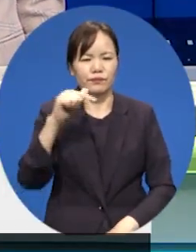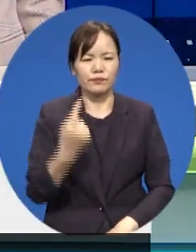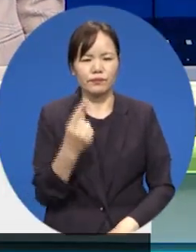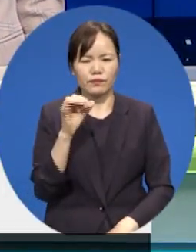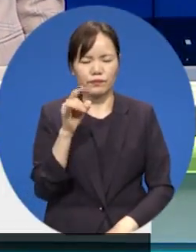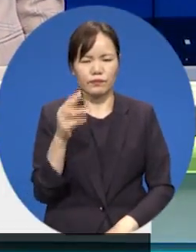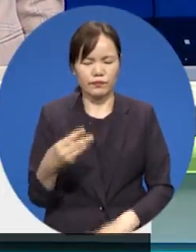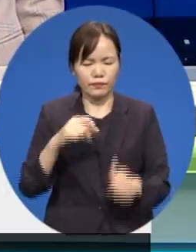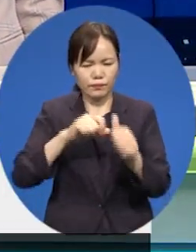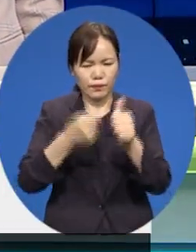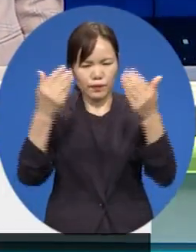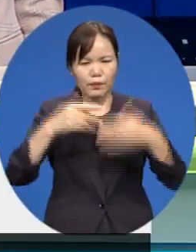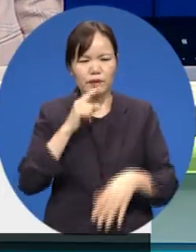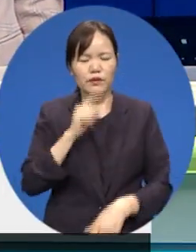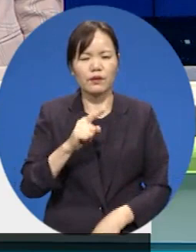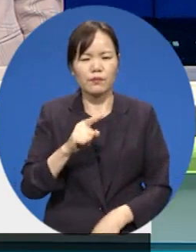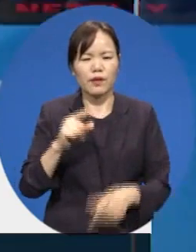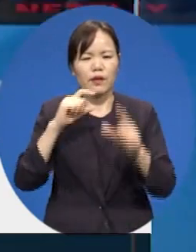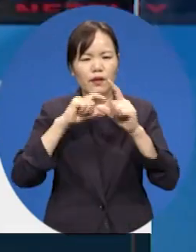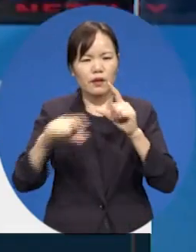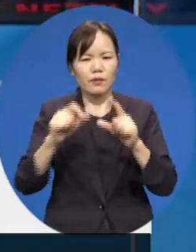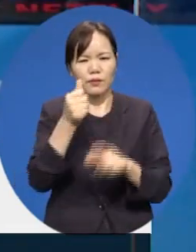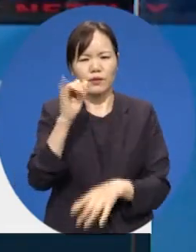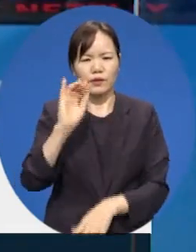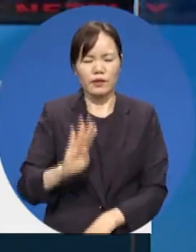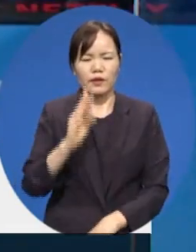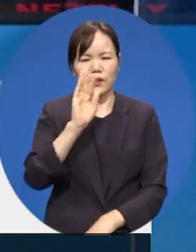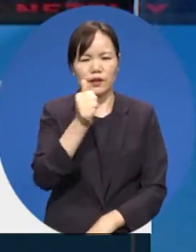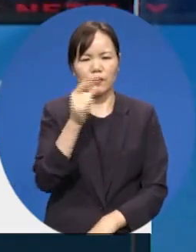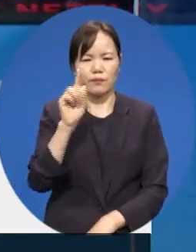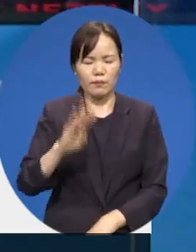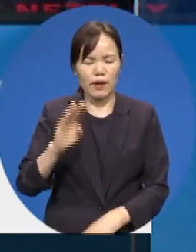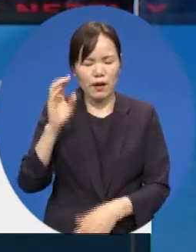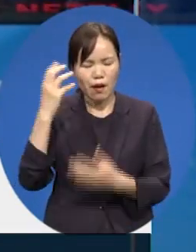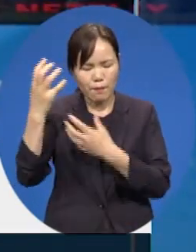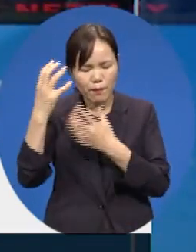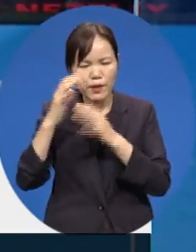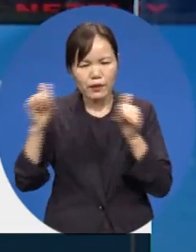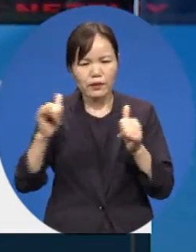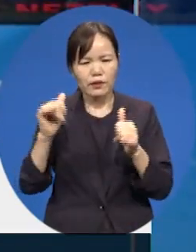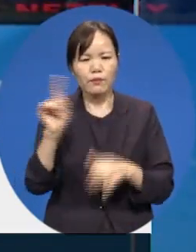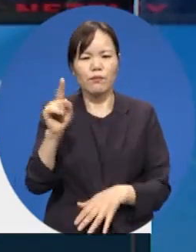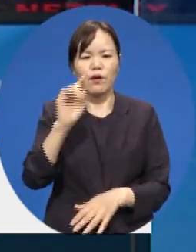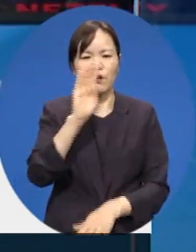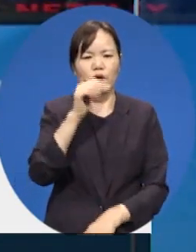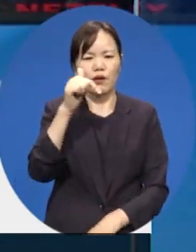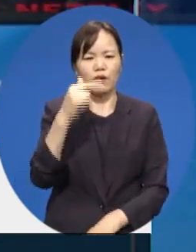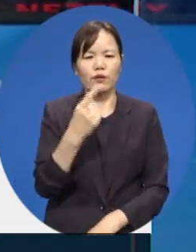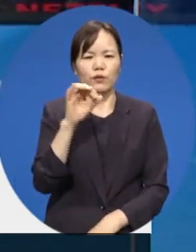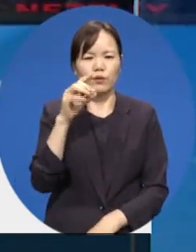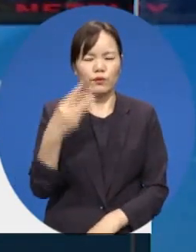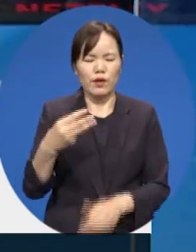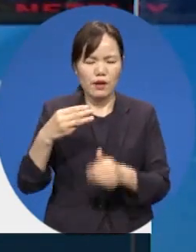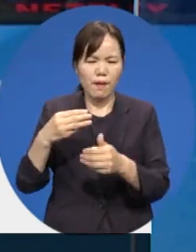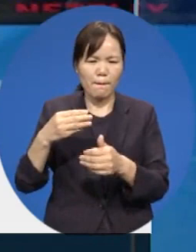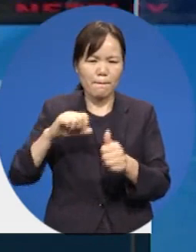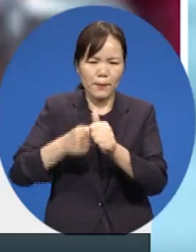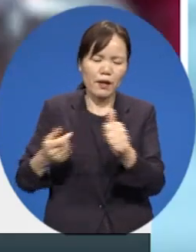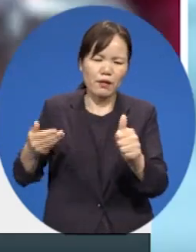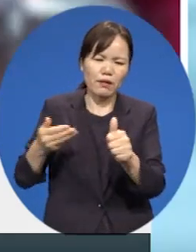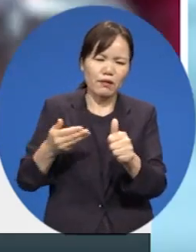달게 받겠다고 하고 일부 힙합 팬들은 커뮤니티 어서 놀 베노 10시를 1 걸 배 캐야 된다고 성명을 발표하기도 했는데